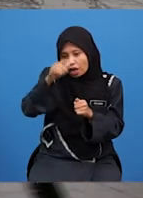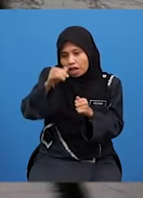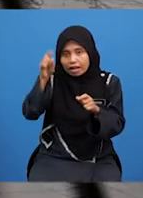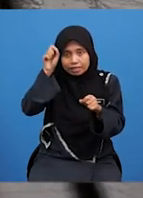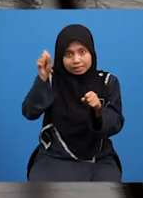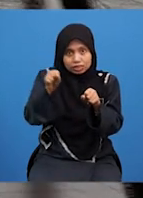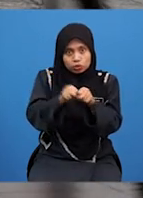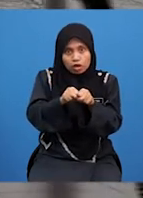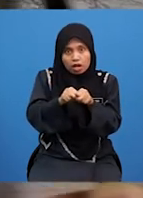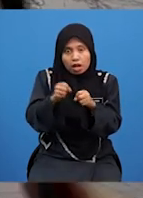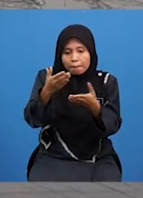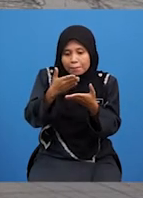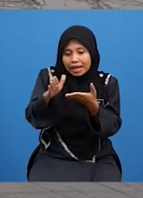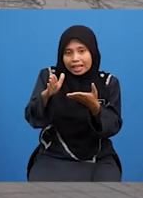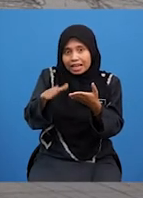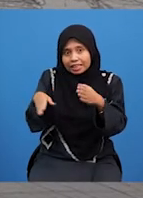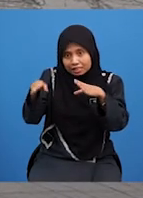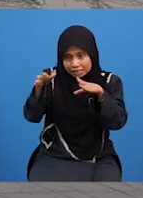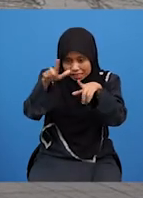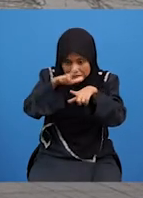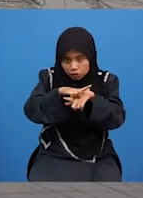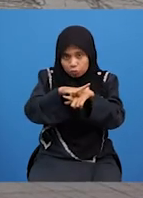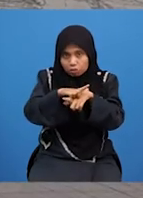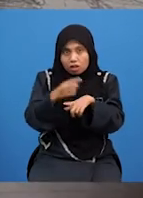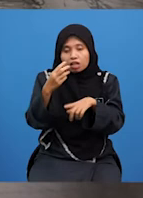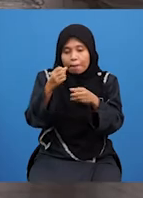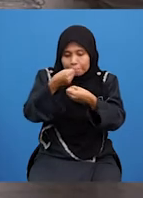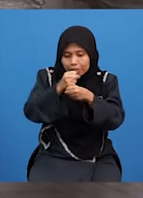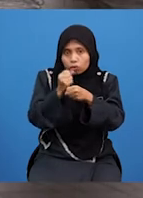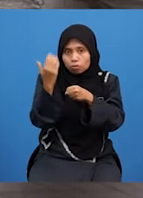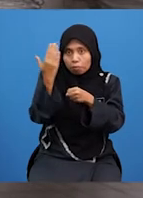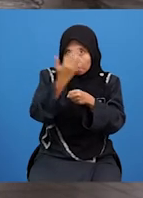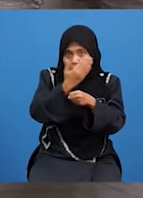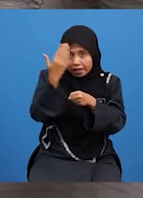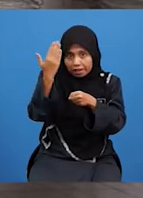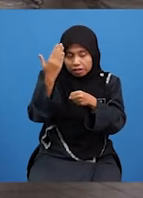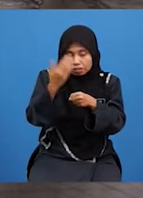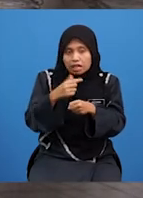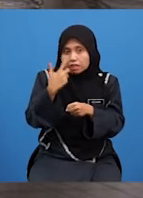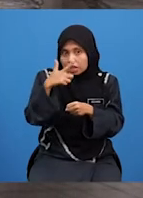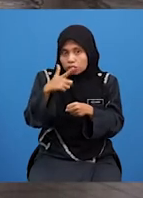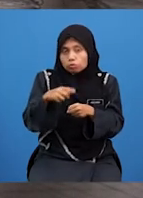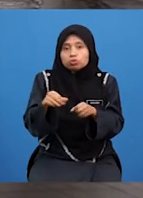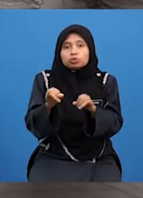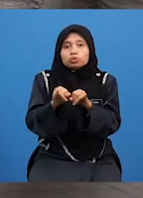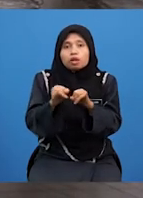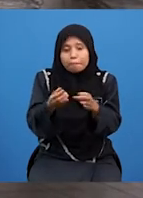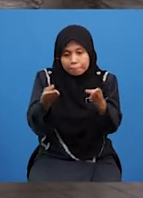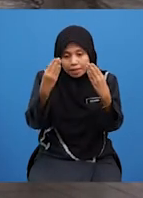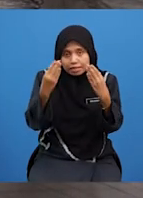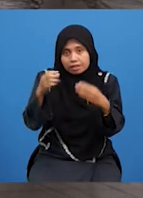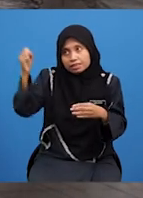yang terlindung dari cahaya akan membentuk bayang. Lihat juga kesan balikan